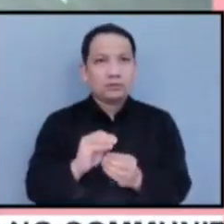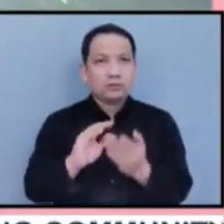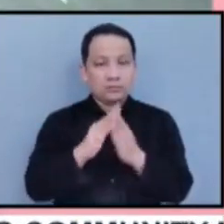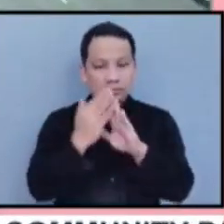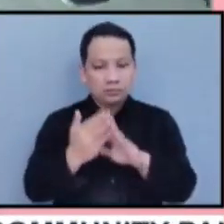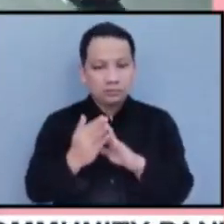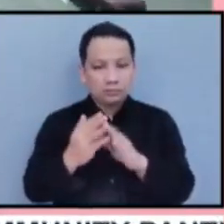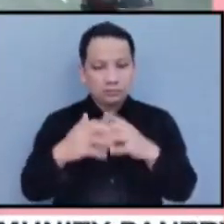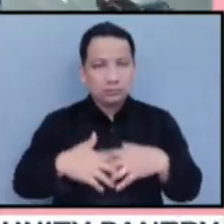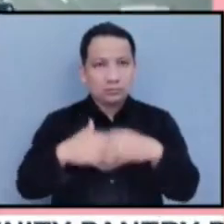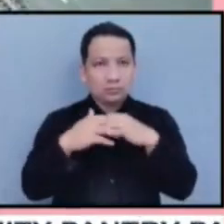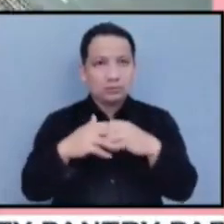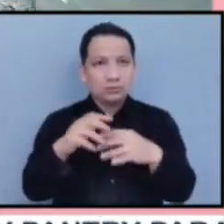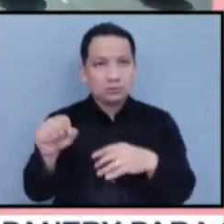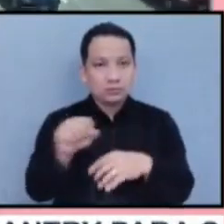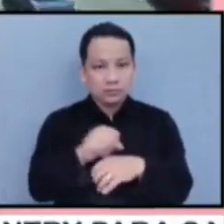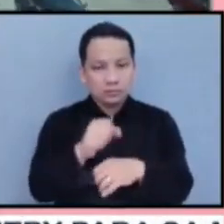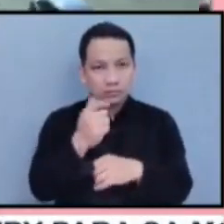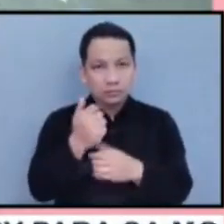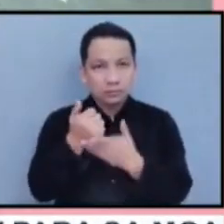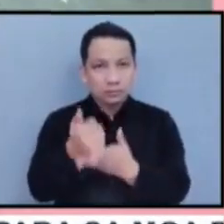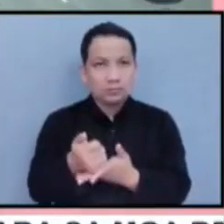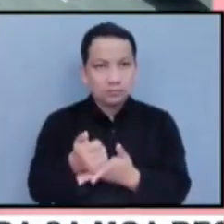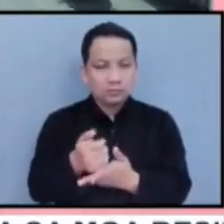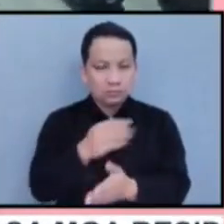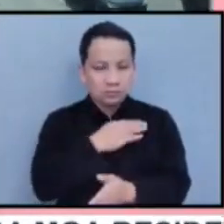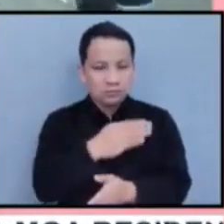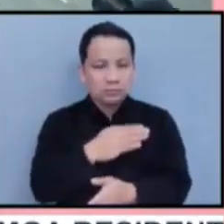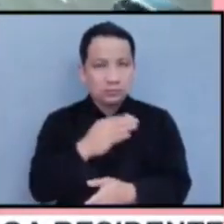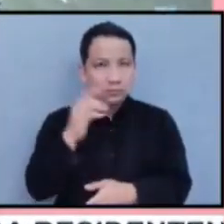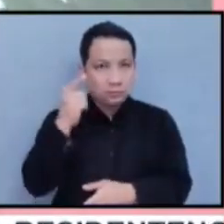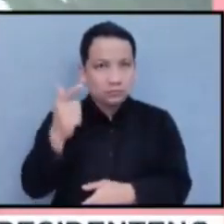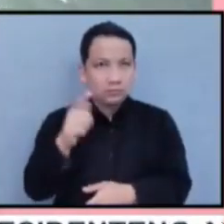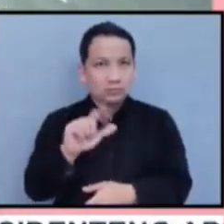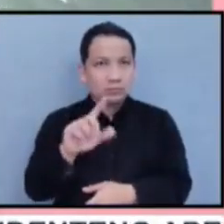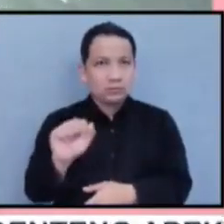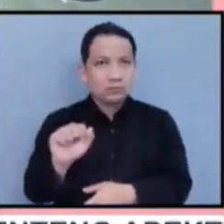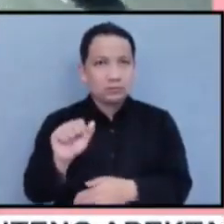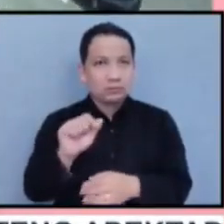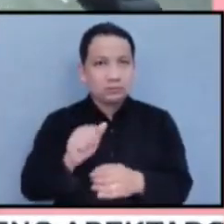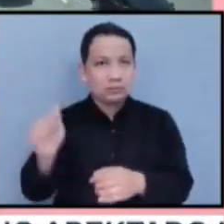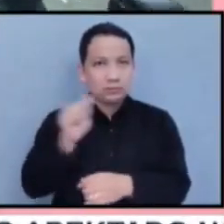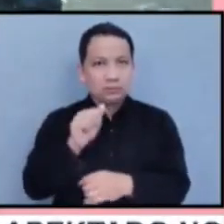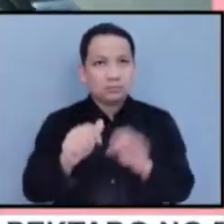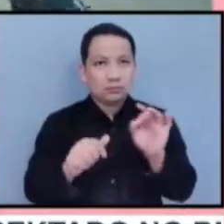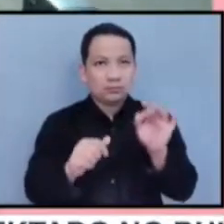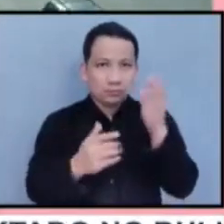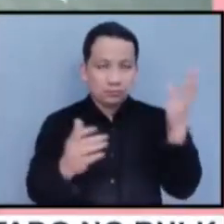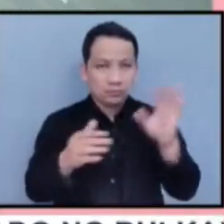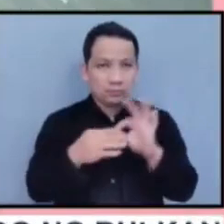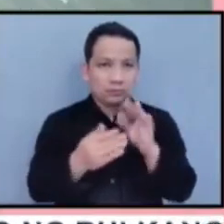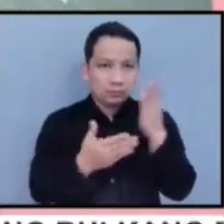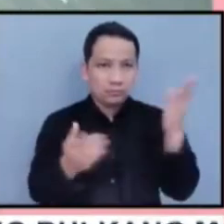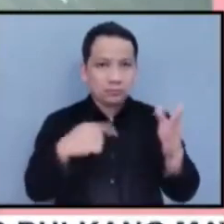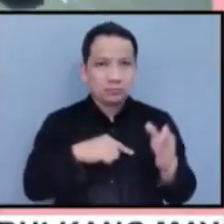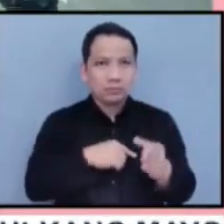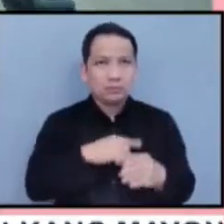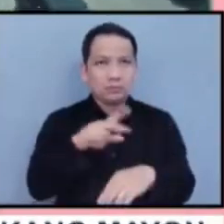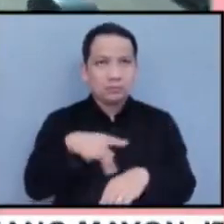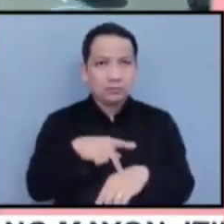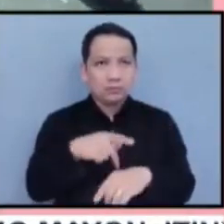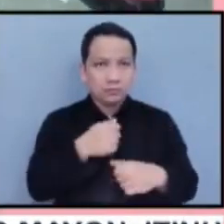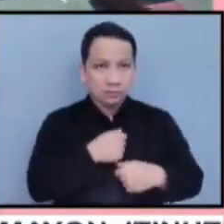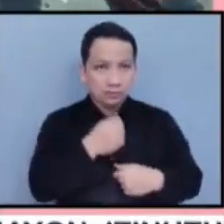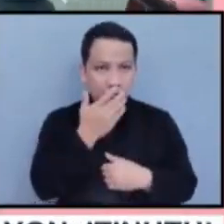Summer, sa pamamagitan ng tulong ni Brigadier General Leonard Lelina, Commander ng 801st Infantry Brigade ng Philippine Army, na